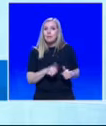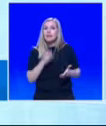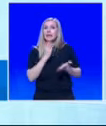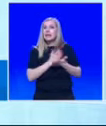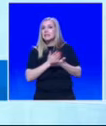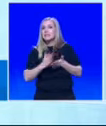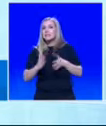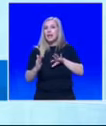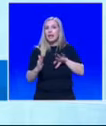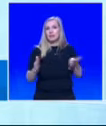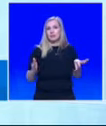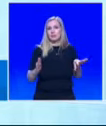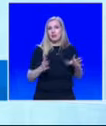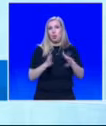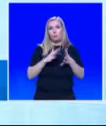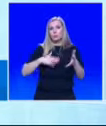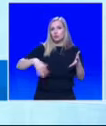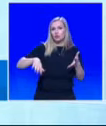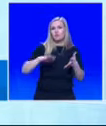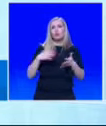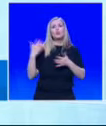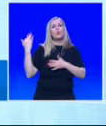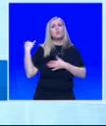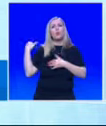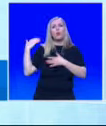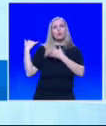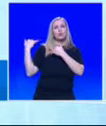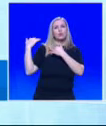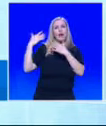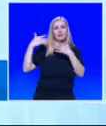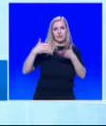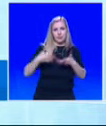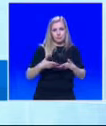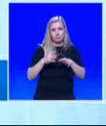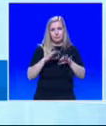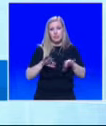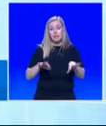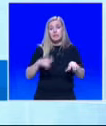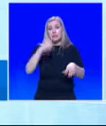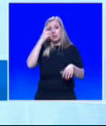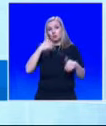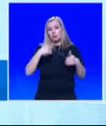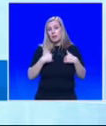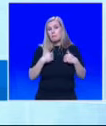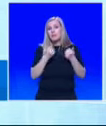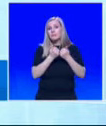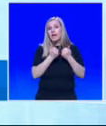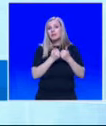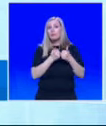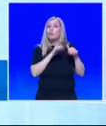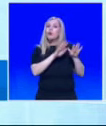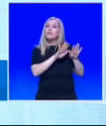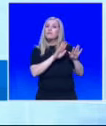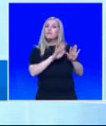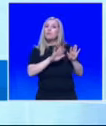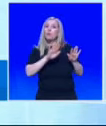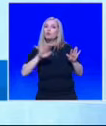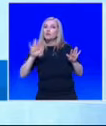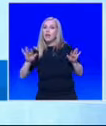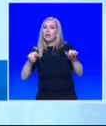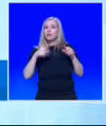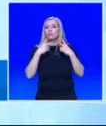от десетилетия. И за мен лично мястото му е в музея. Там, където виждаме историята